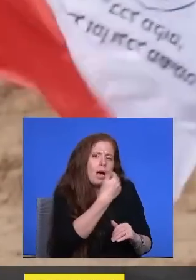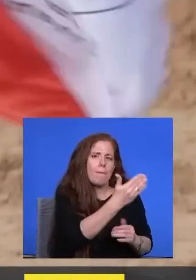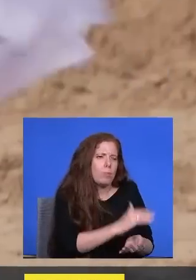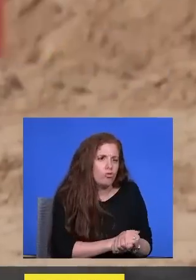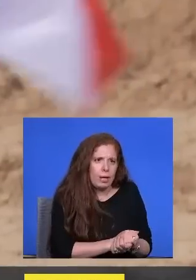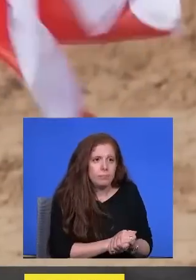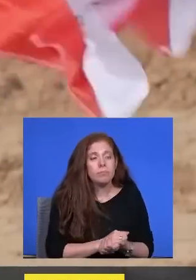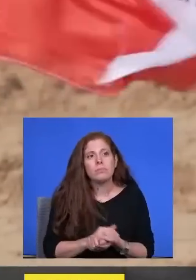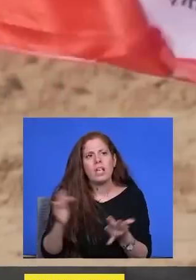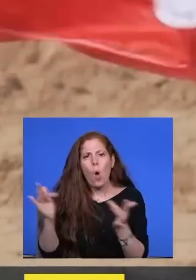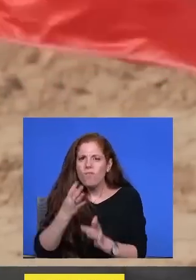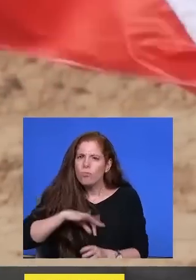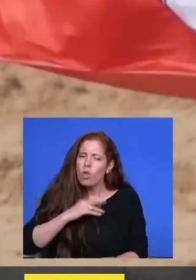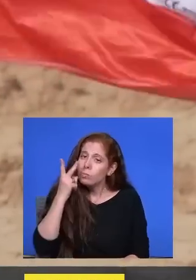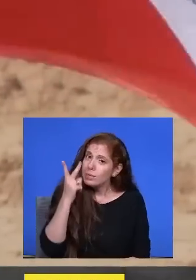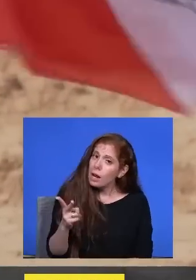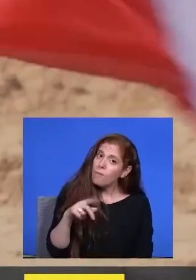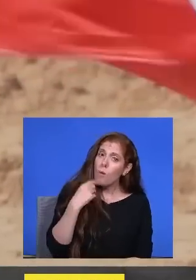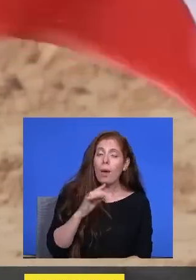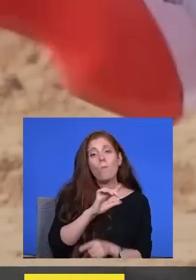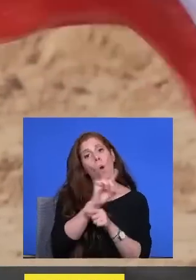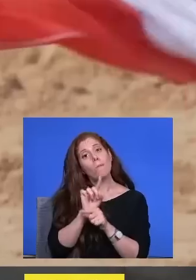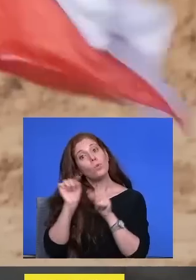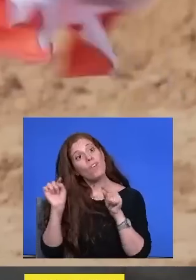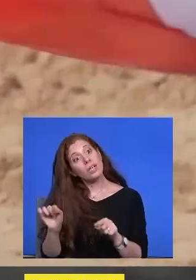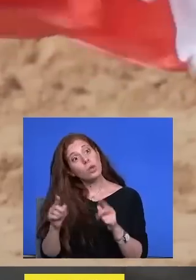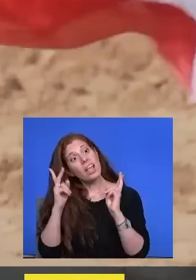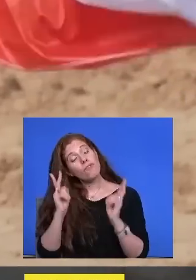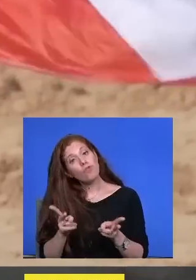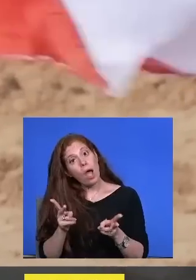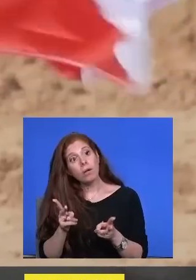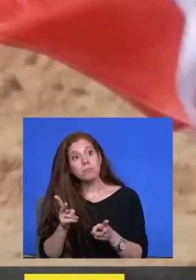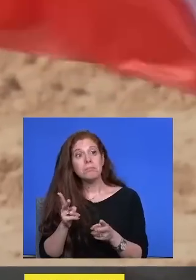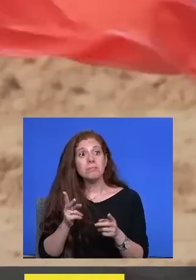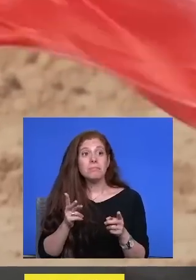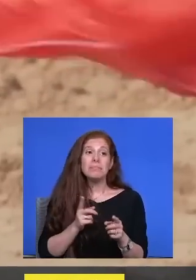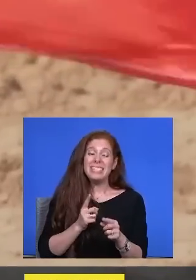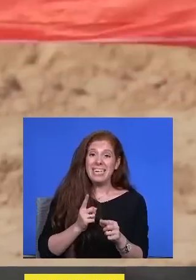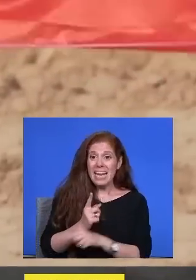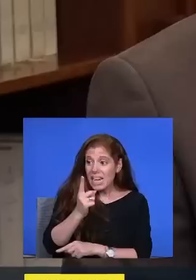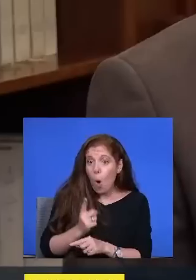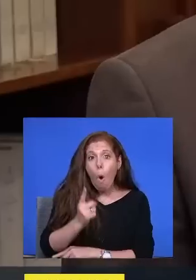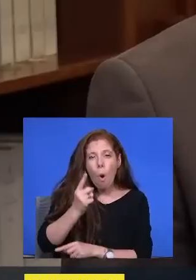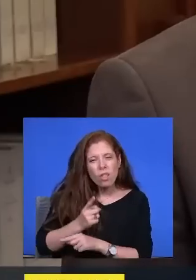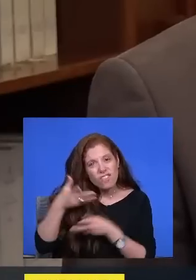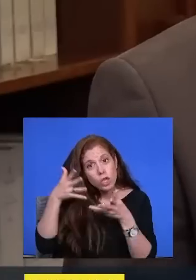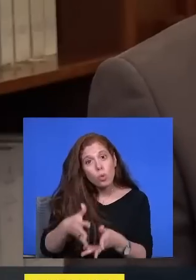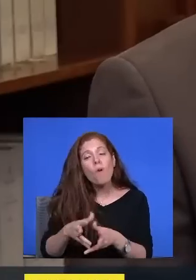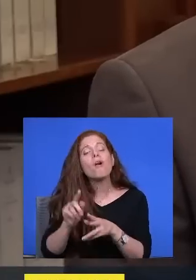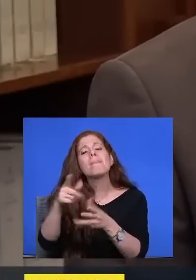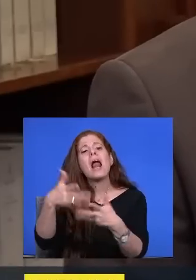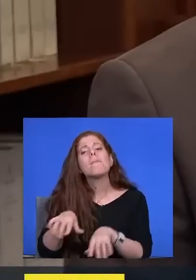ואומרים, אולי בעת כזו אפשר רגע לראות, יש כאן הזדמנות של חולשה. ולכן אנחנו